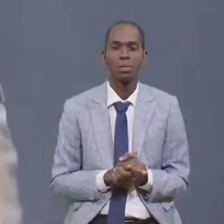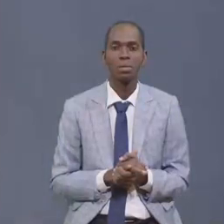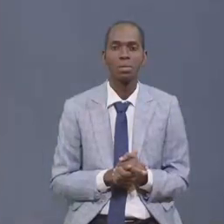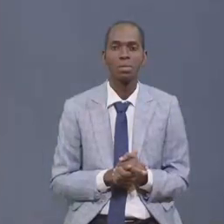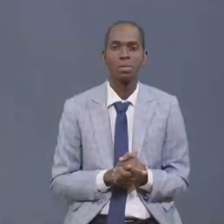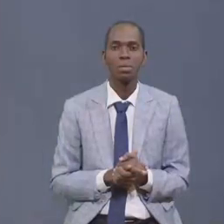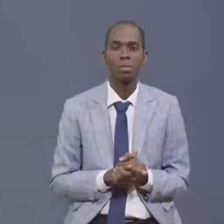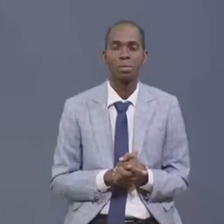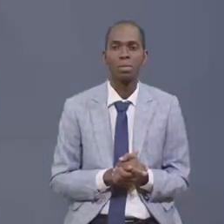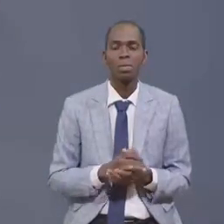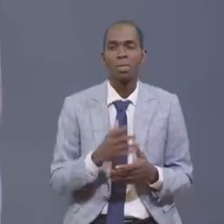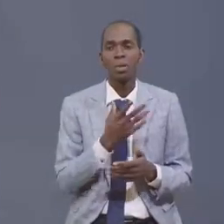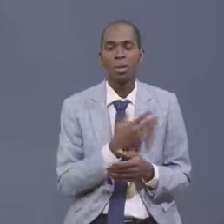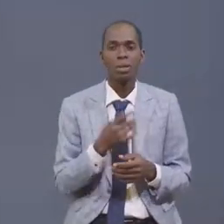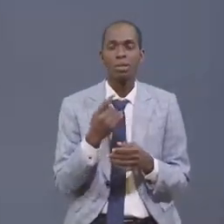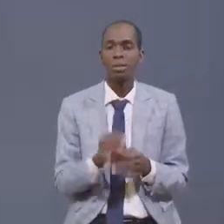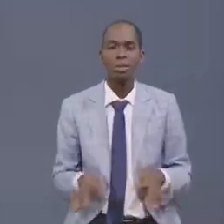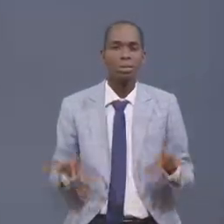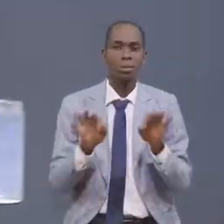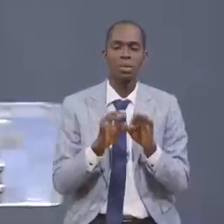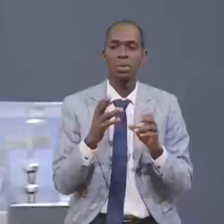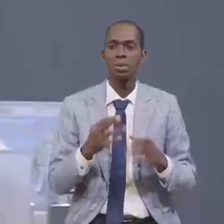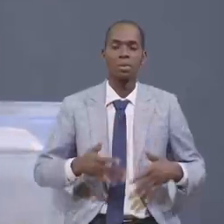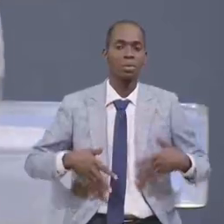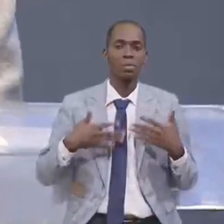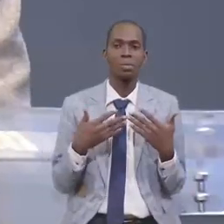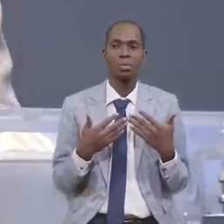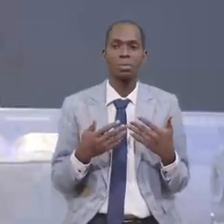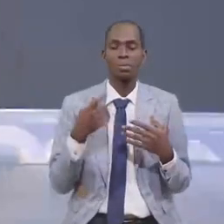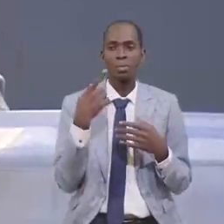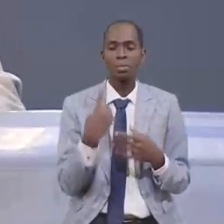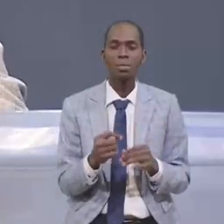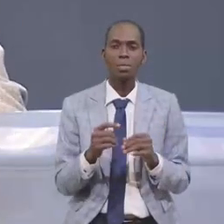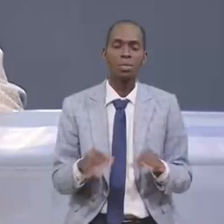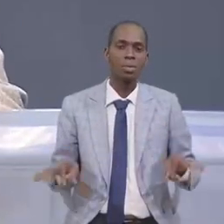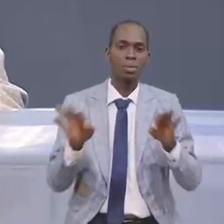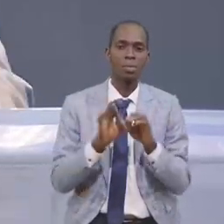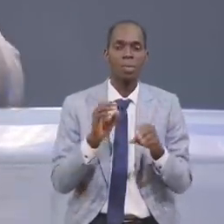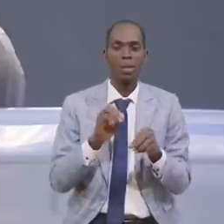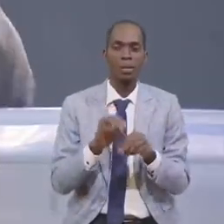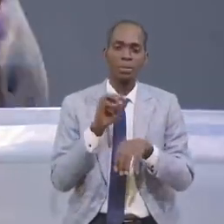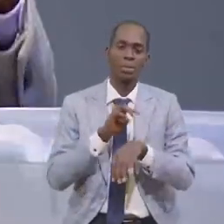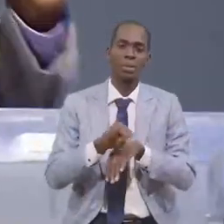Il y a des priorités dans la vie. Il y a des priorités dans le ministère.